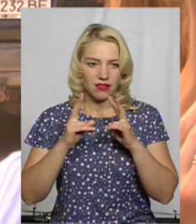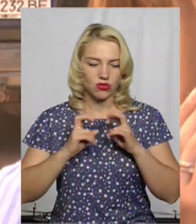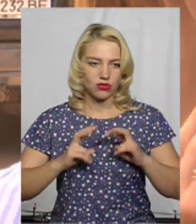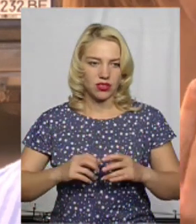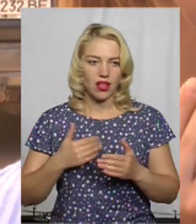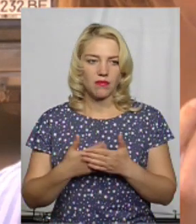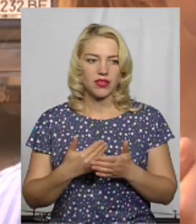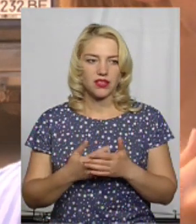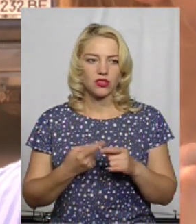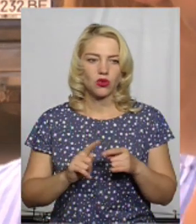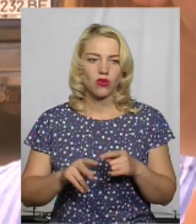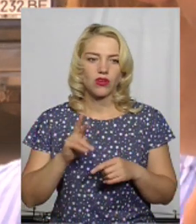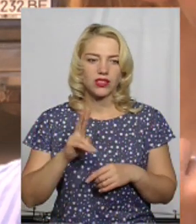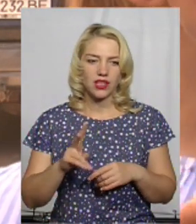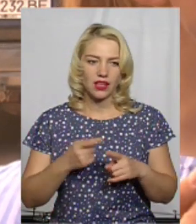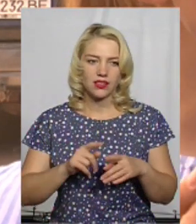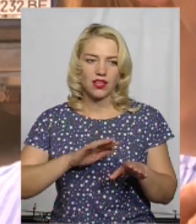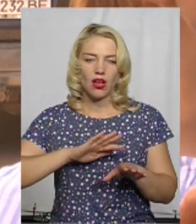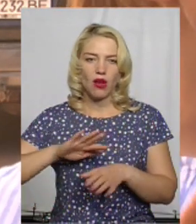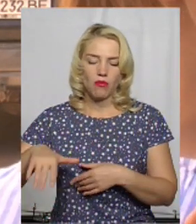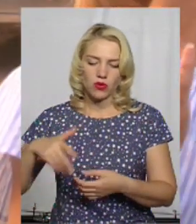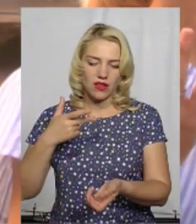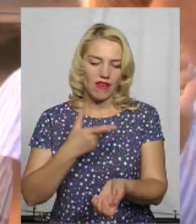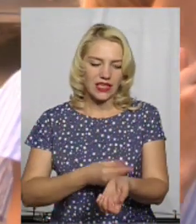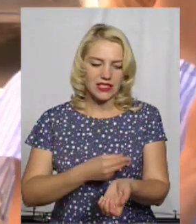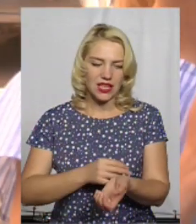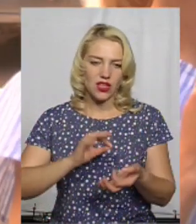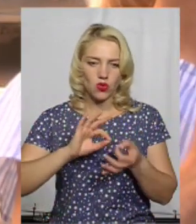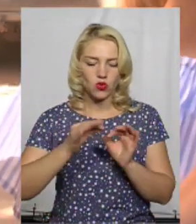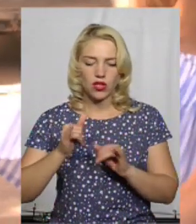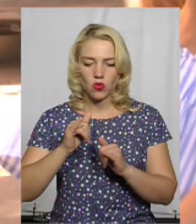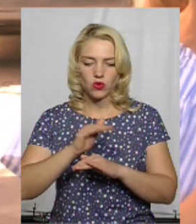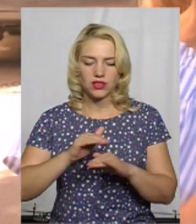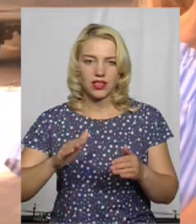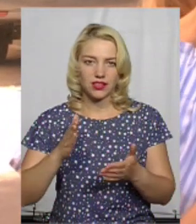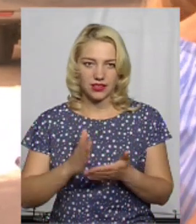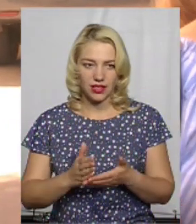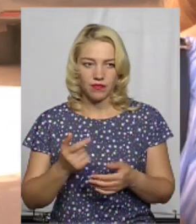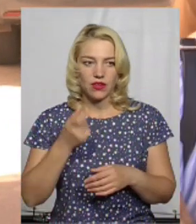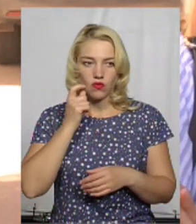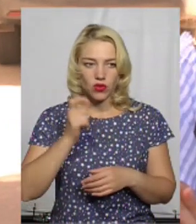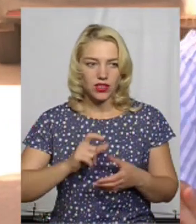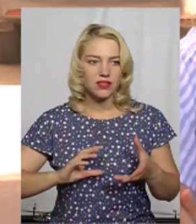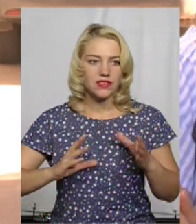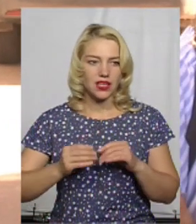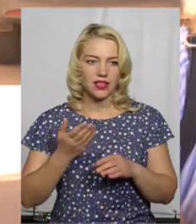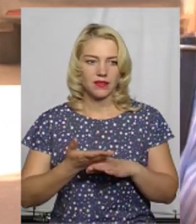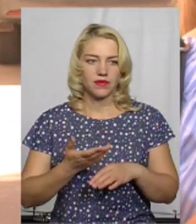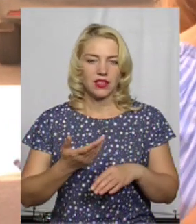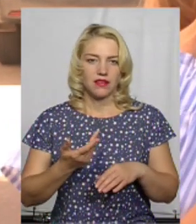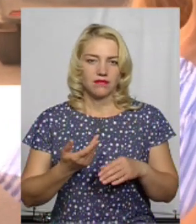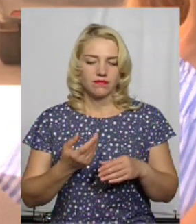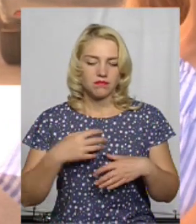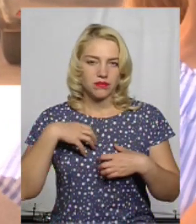того, які поствакцинальні ускладнення є у дітей. В Україні взагалі зараз дуже така досить печальна